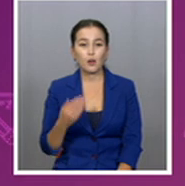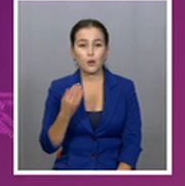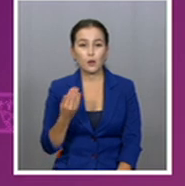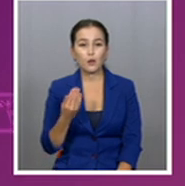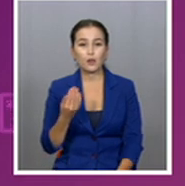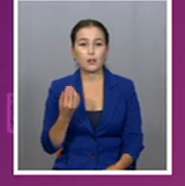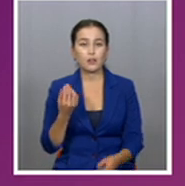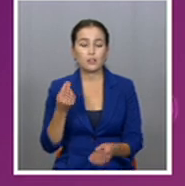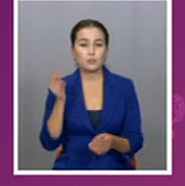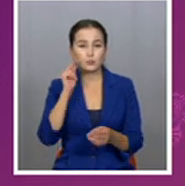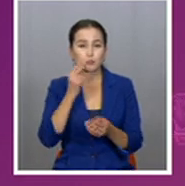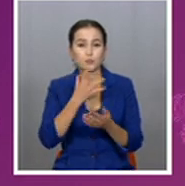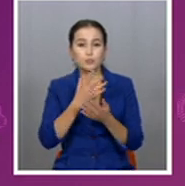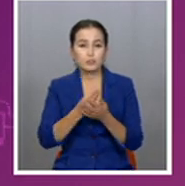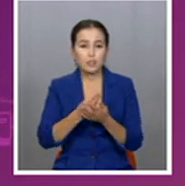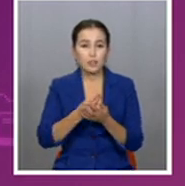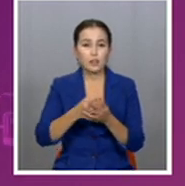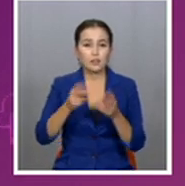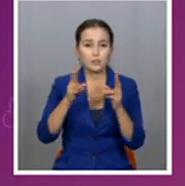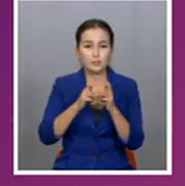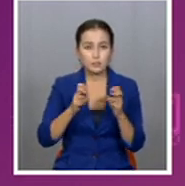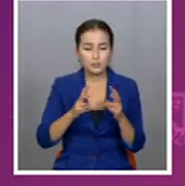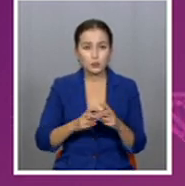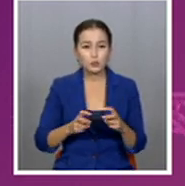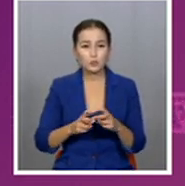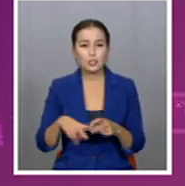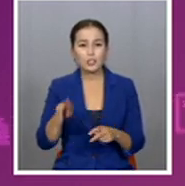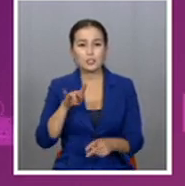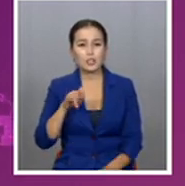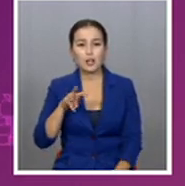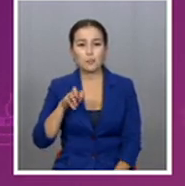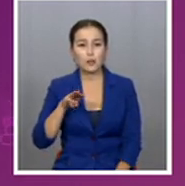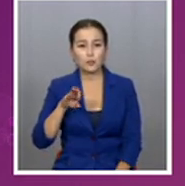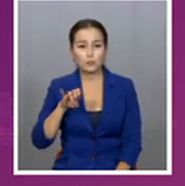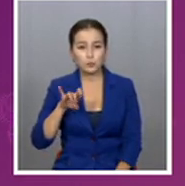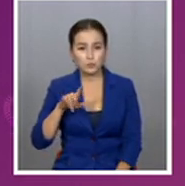зерттеушісі, ақын, жазушы, драматург Сәкен Сейфуллин